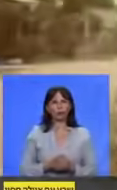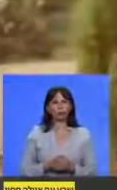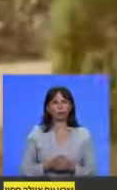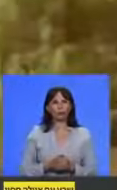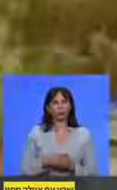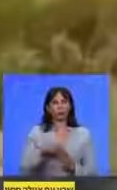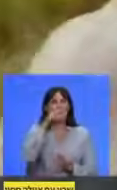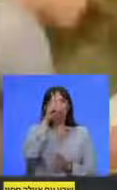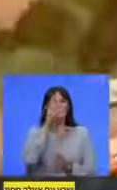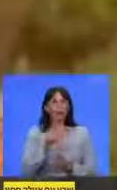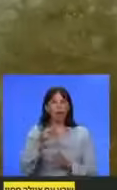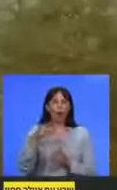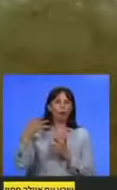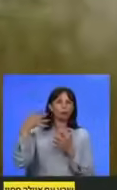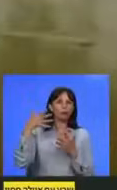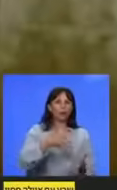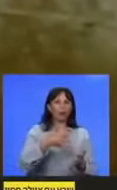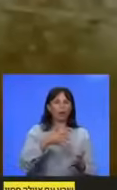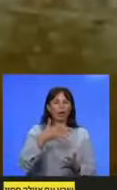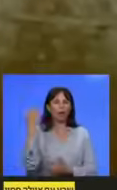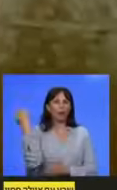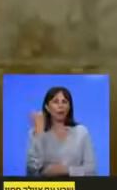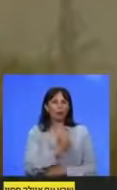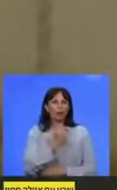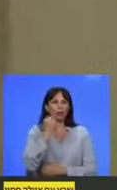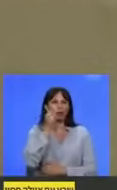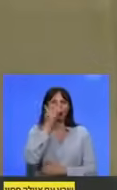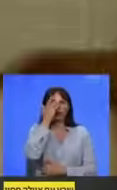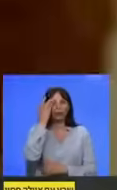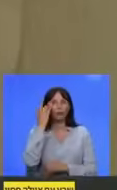הדרום תחת מתקפה רצחנית.